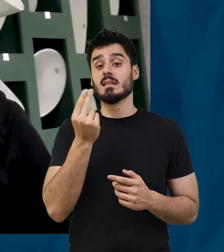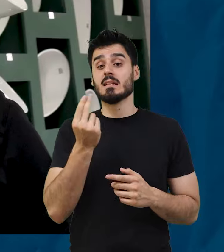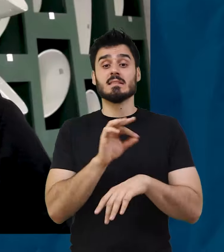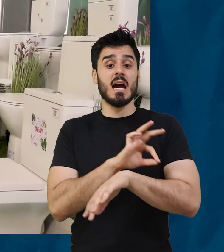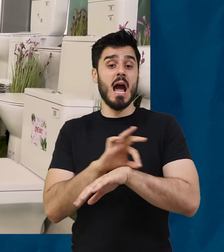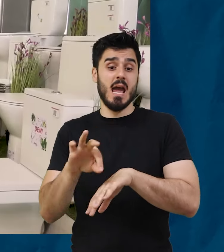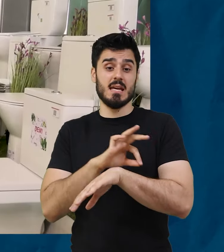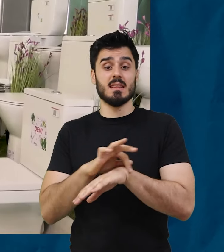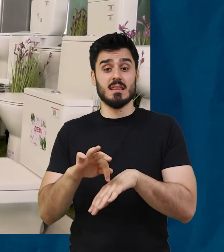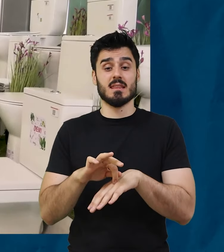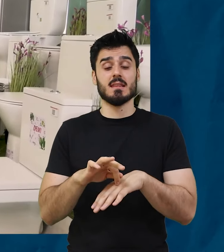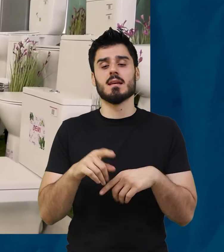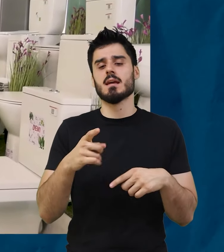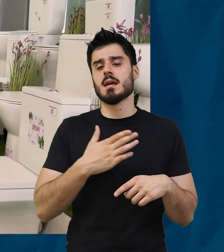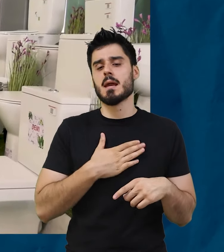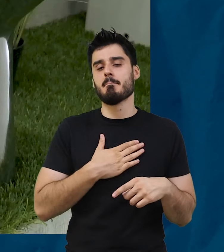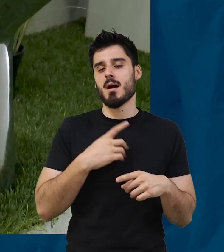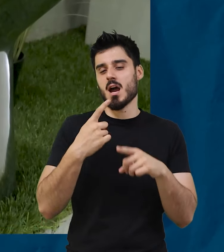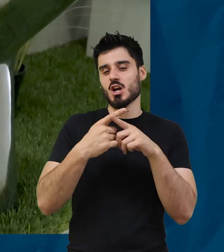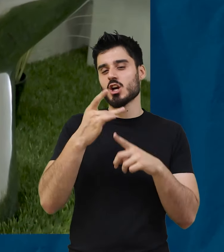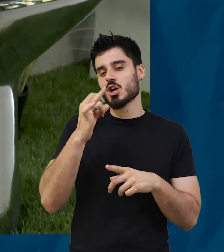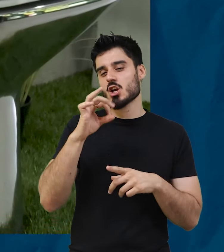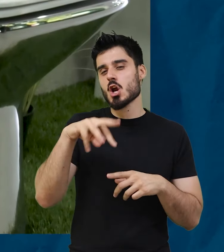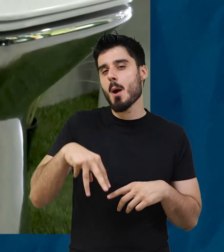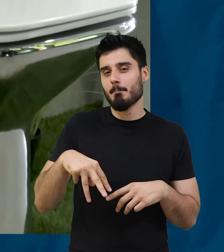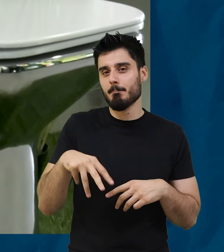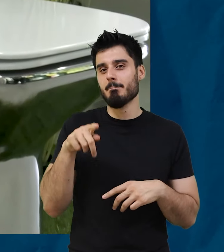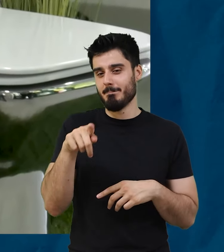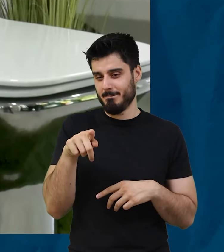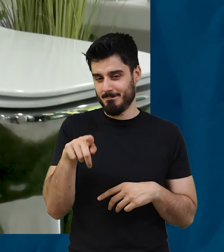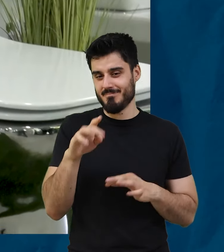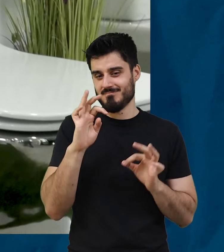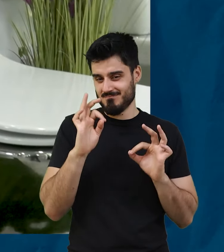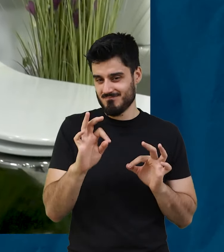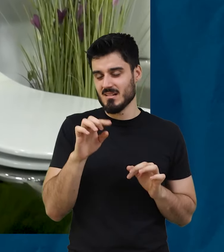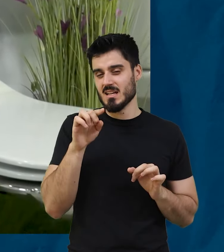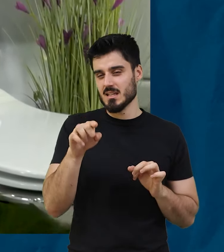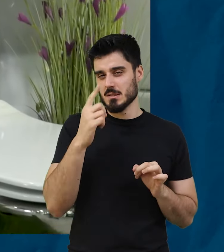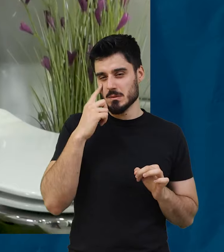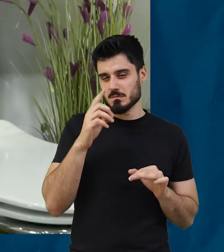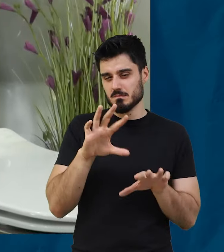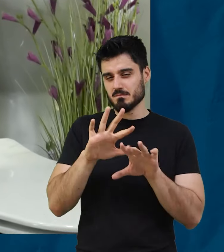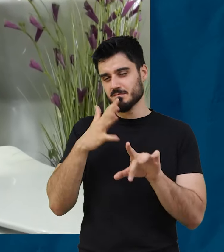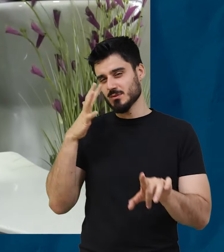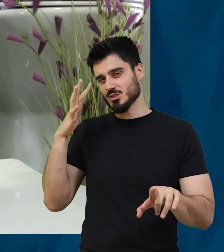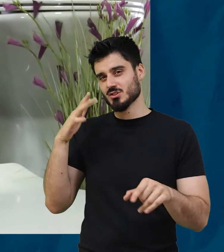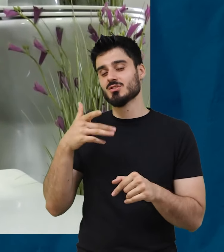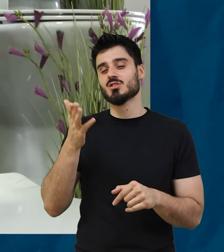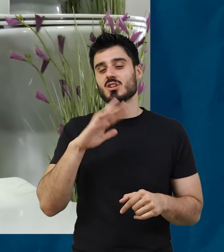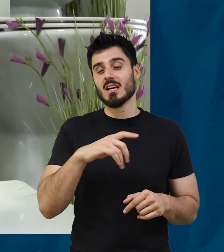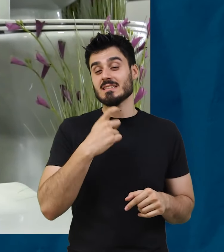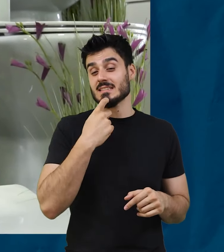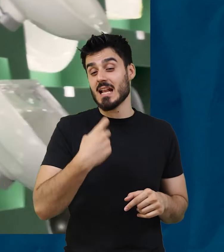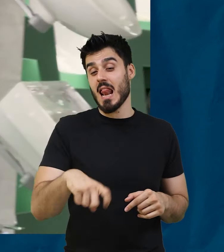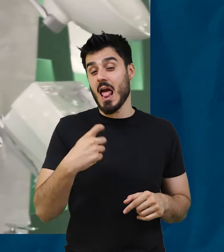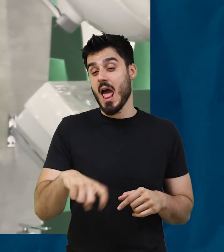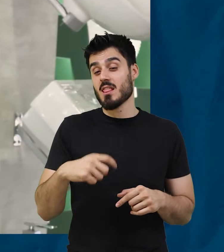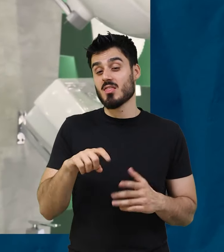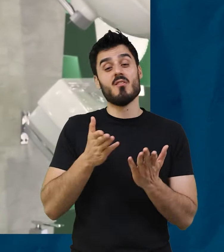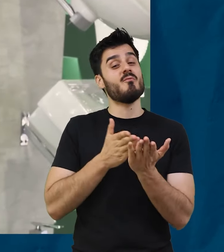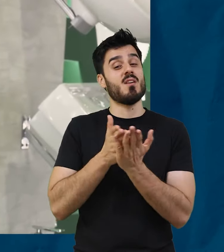дизайнерско предаване? Така. Имаме и хромиран моноблок. За пръв път виждам в интерес на истината. След малко ще те застрелям и с един златен вариант.